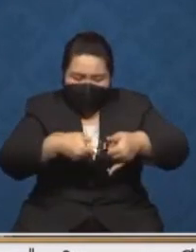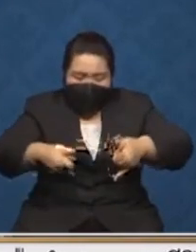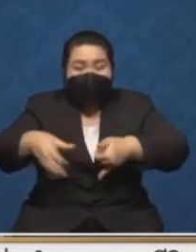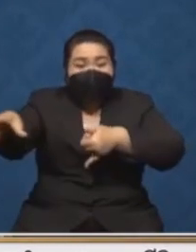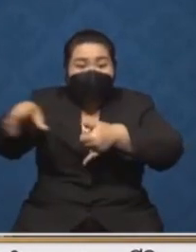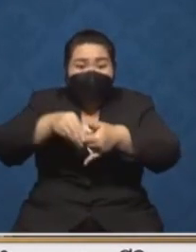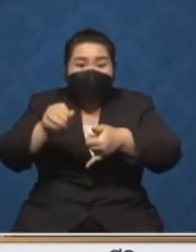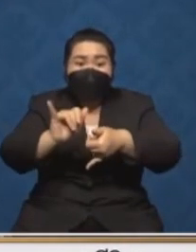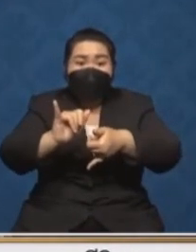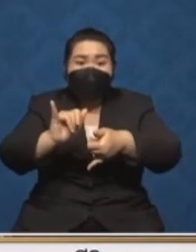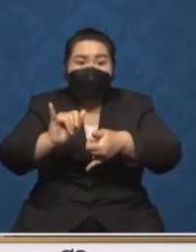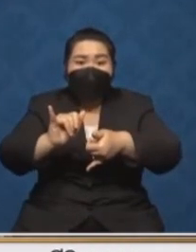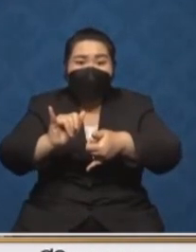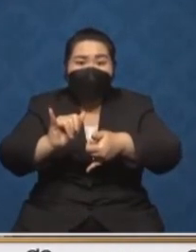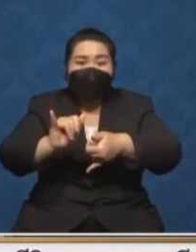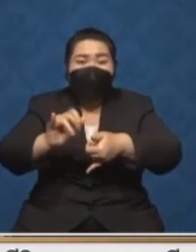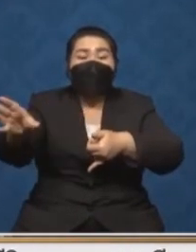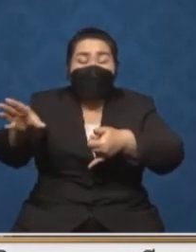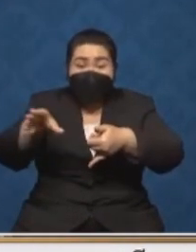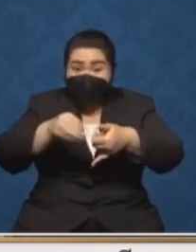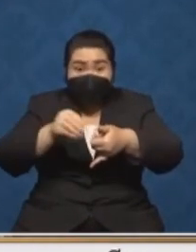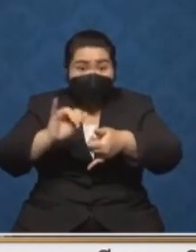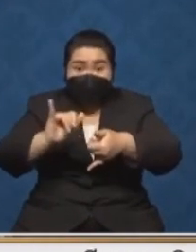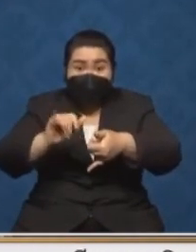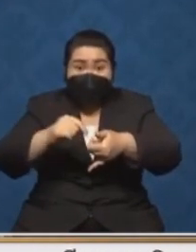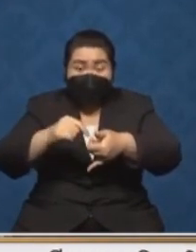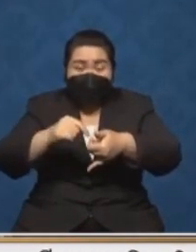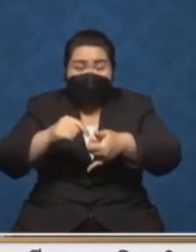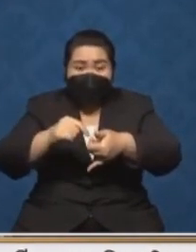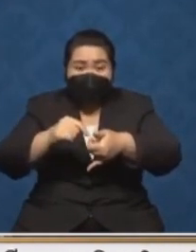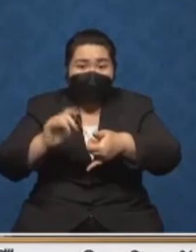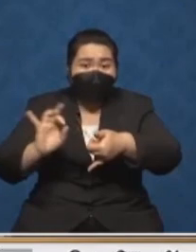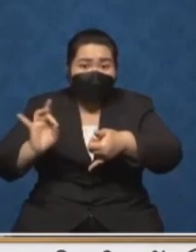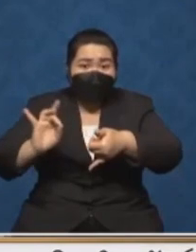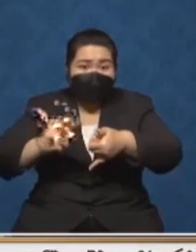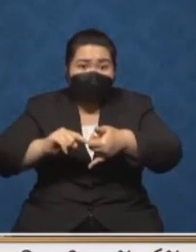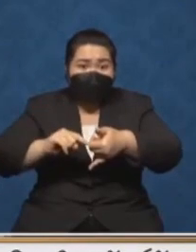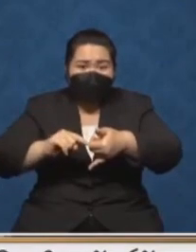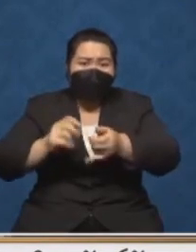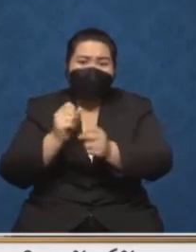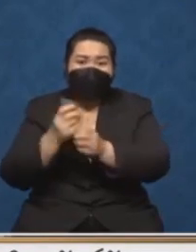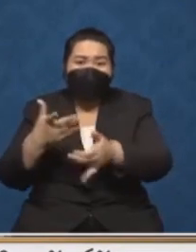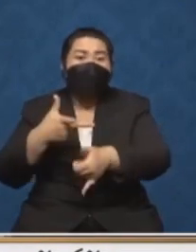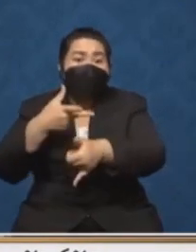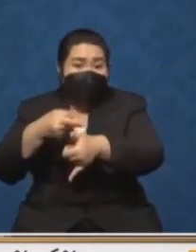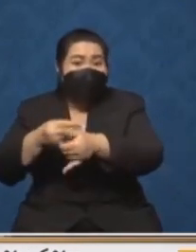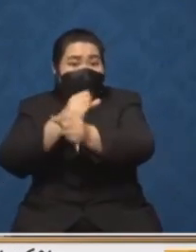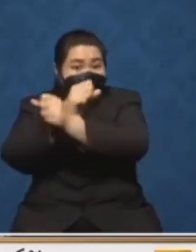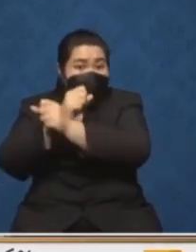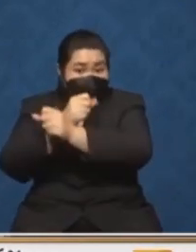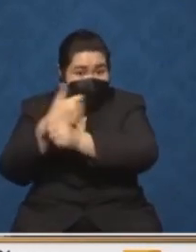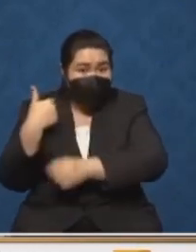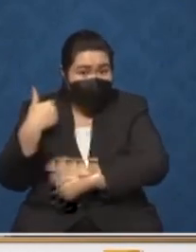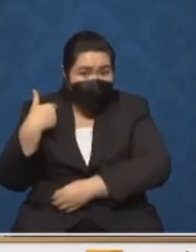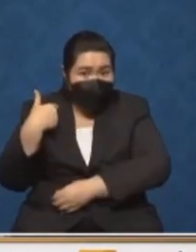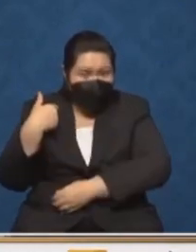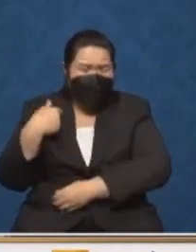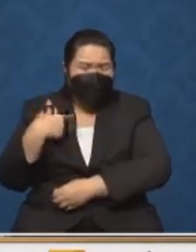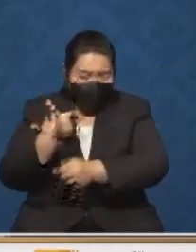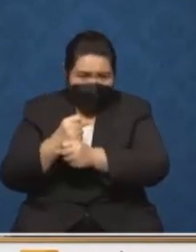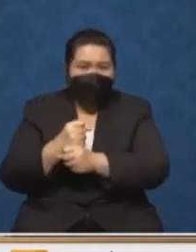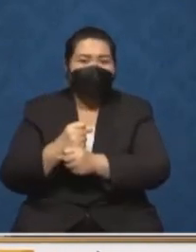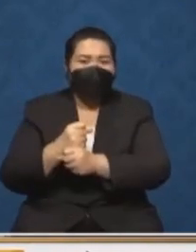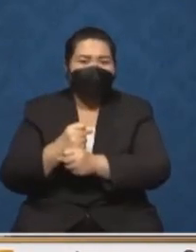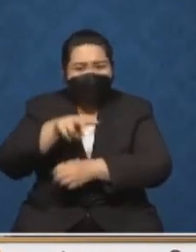ดโลกไวรัสตัวนี้ ท่านจะชีดวักซินก็ตามเรินการไป